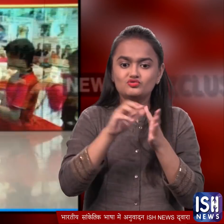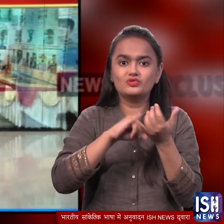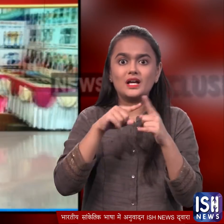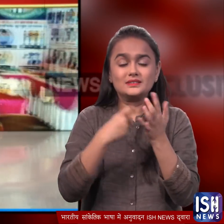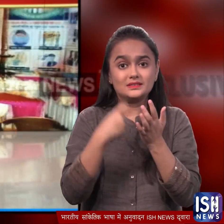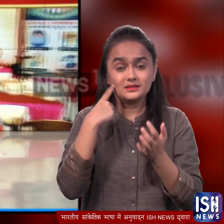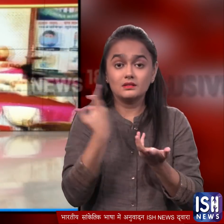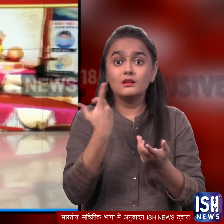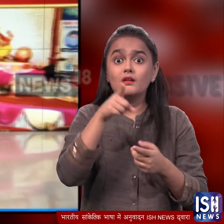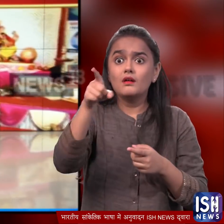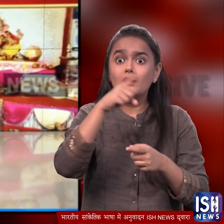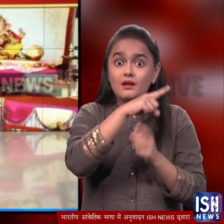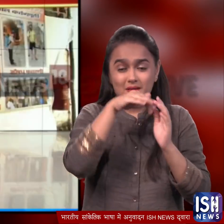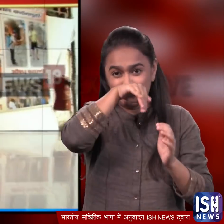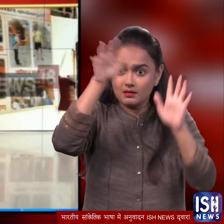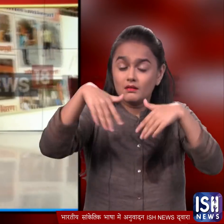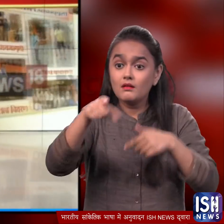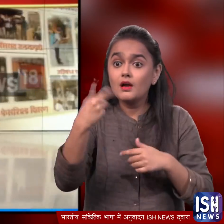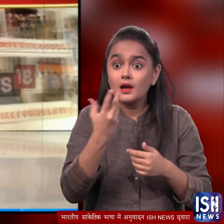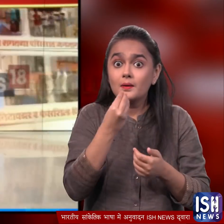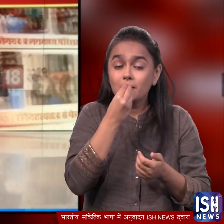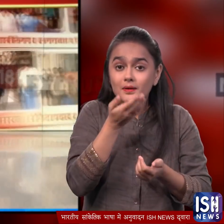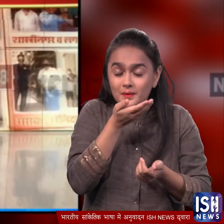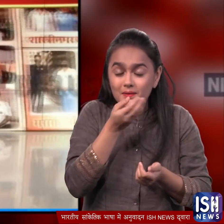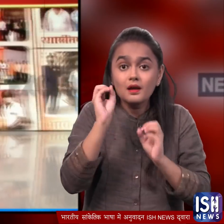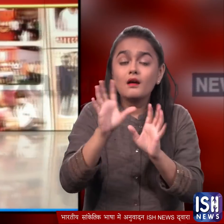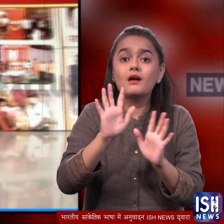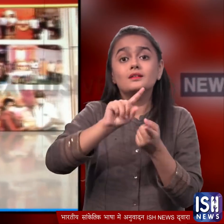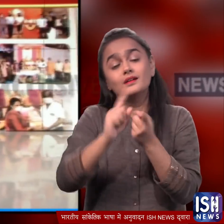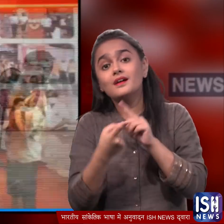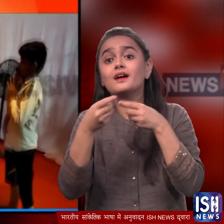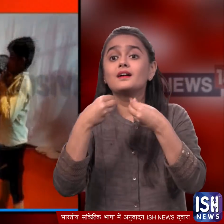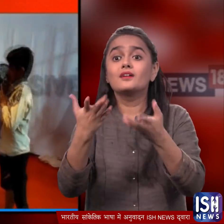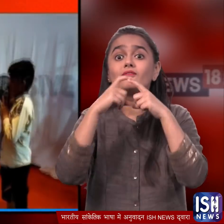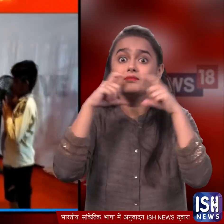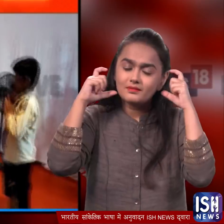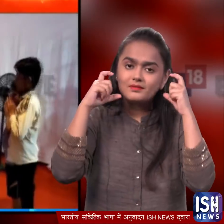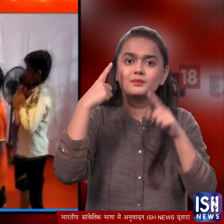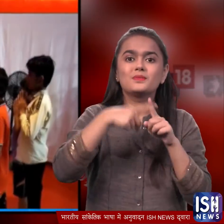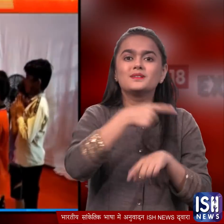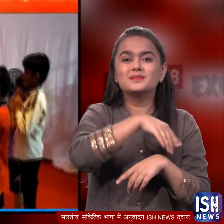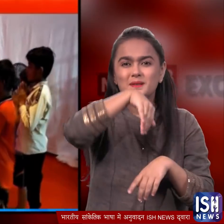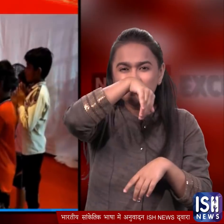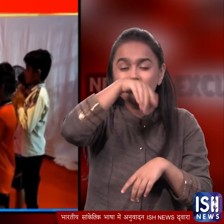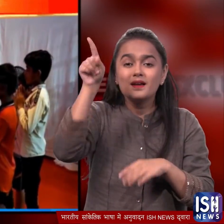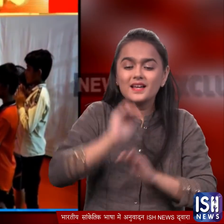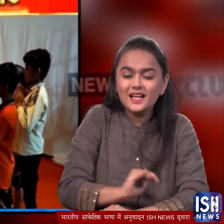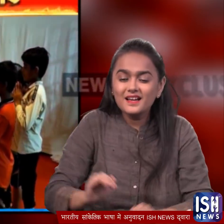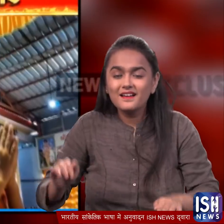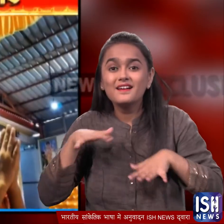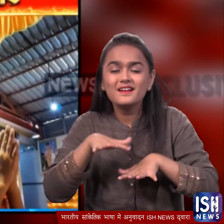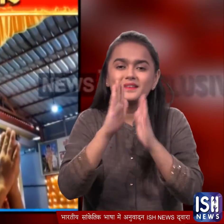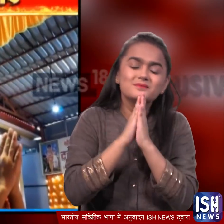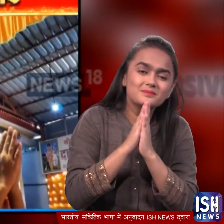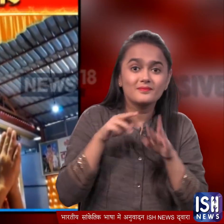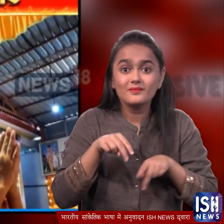में है, जहां कोरोना की वजह से भक्तों को उनकी जरूरत के हिसाब से प्रसाद दिया गया और इस जगह से वहां गणेश जी के नन्हे